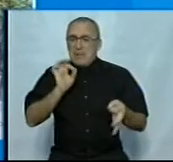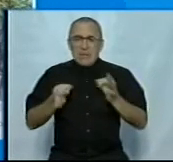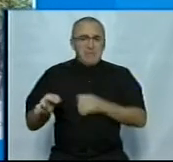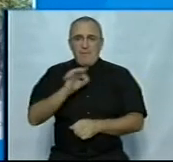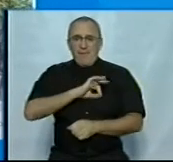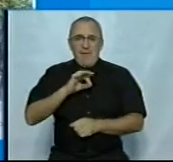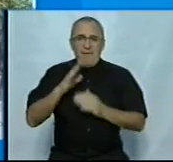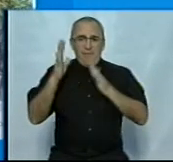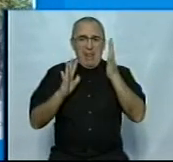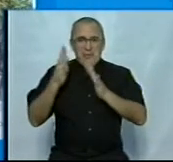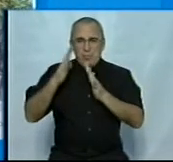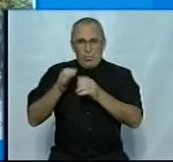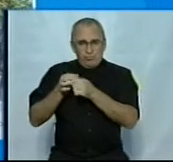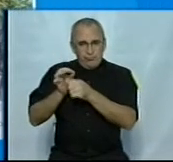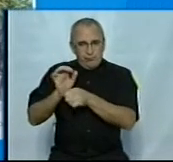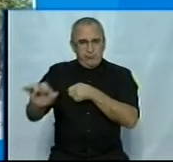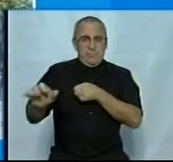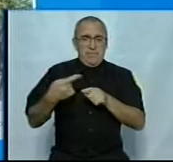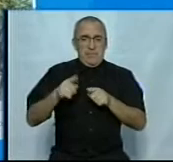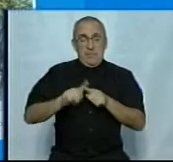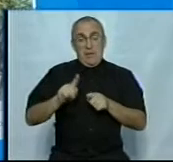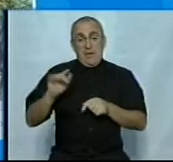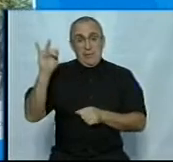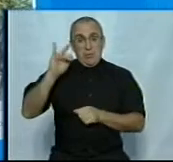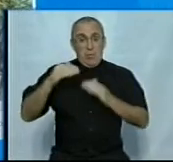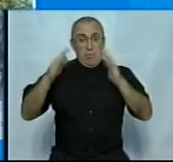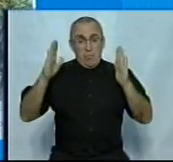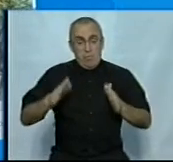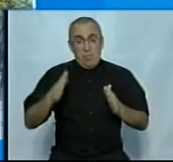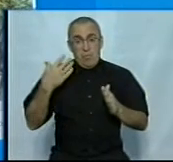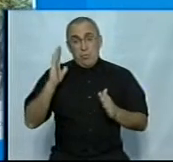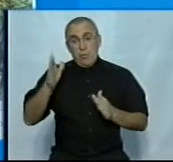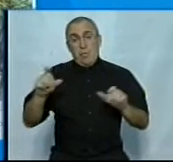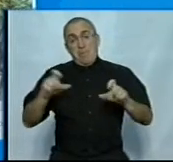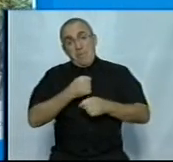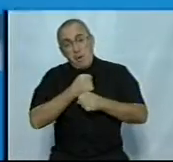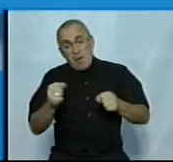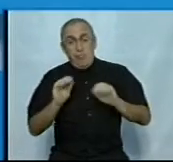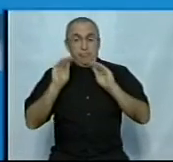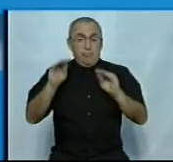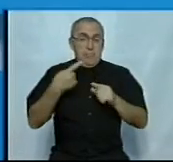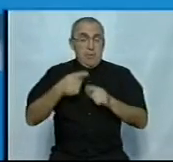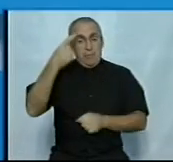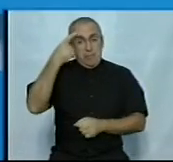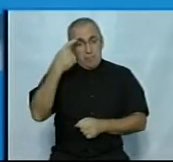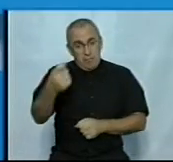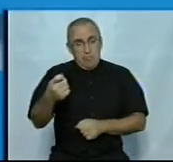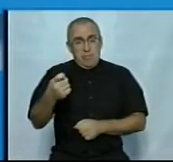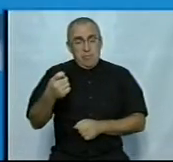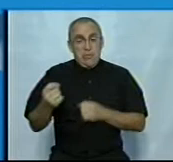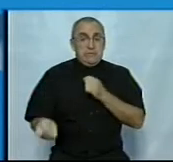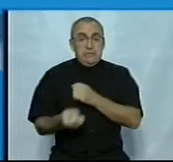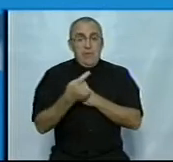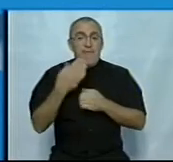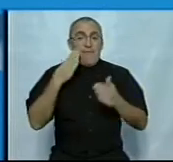лісосмугу. Ймовірно, незабаром після цього в історичній будівлі з'явиться черговий супермаркет чи магазин. Ось таке повідомлення з'явилось